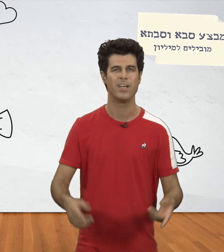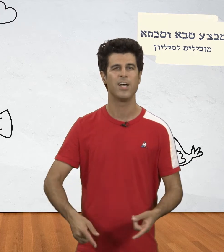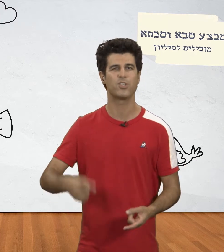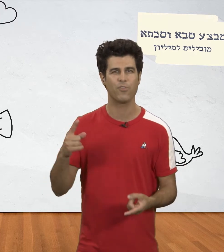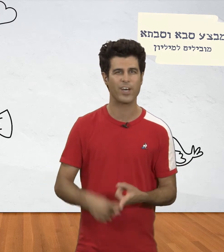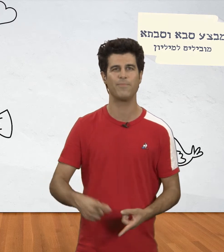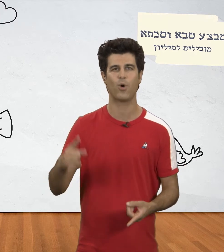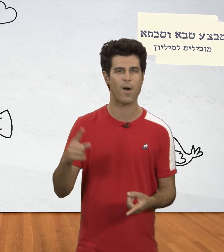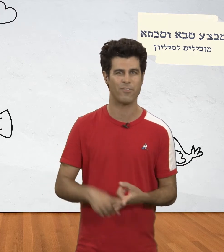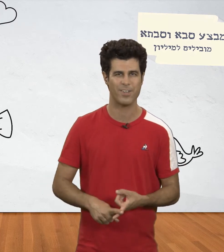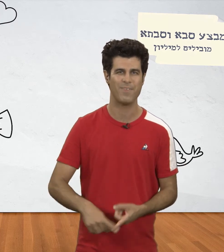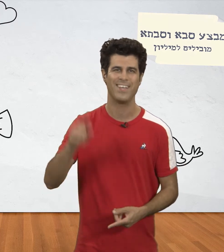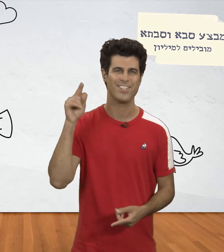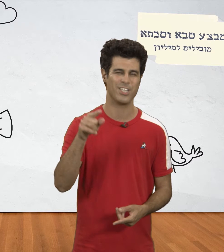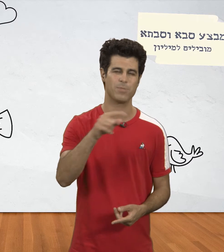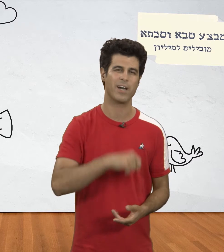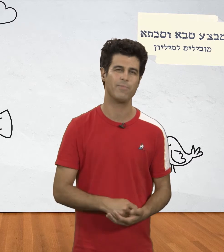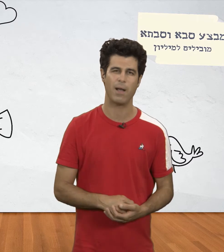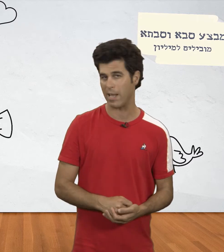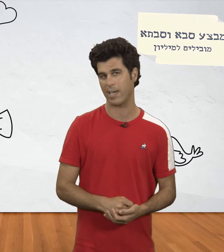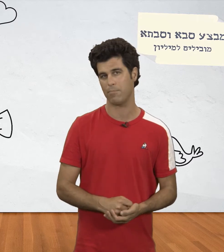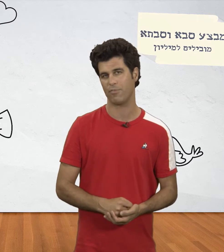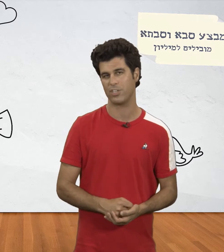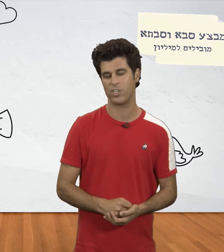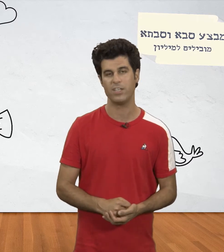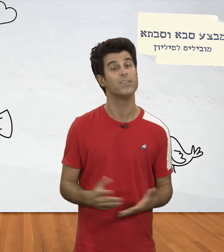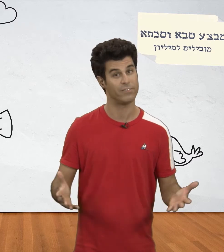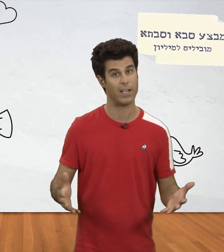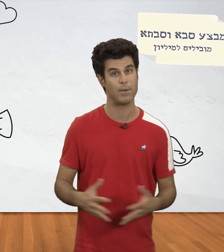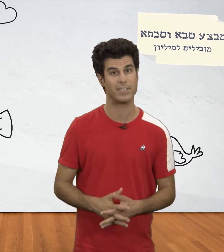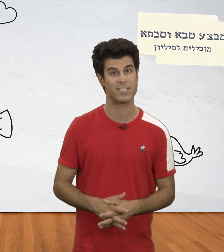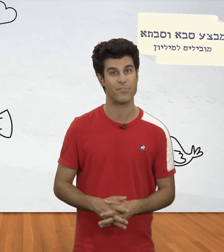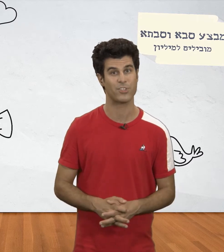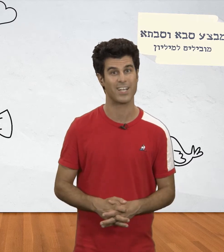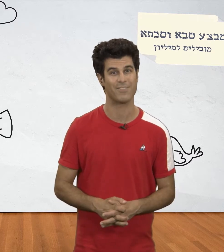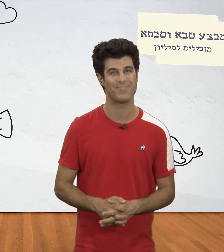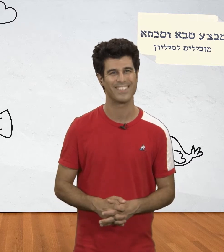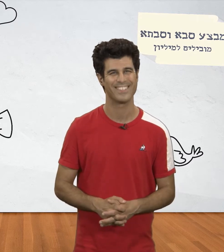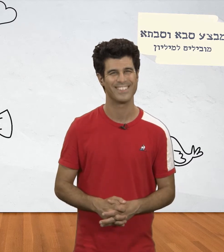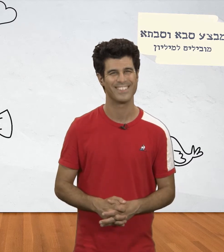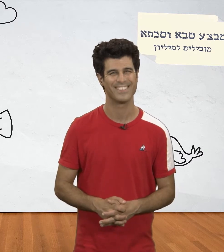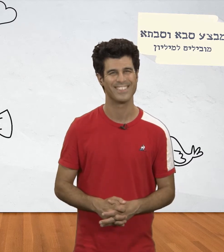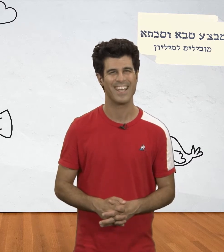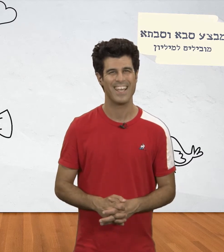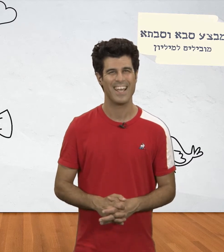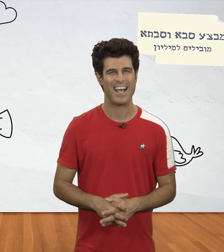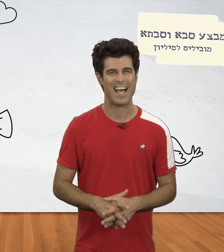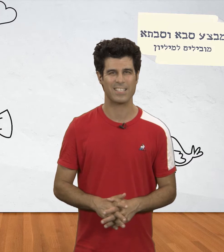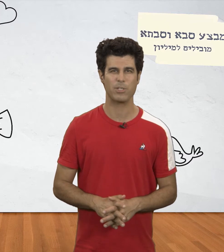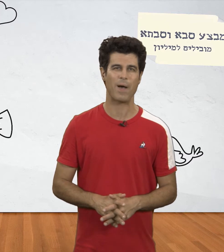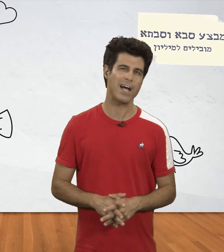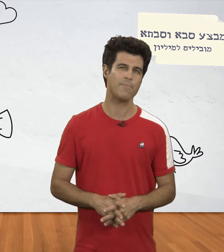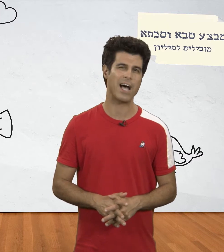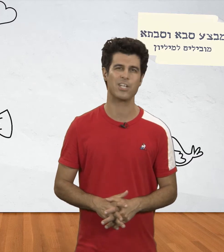חשוב, צוברים כוכבים שנצברים גם לכם באופן אישי וגם לבית הספר שלכם.